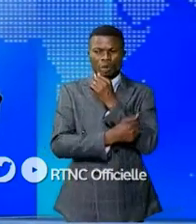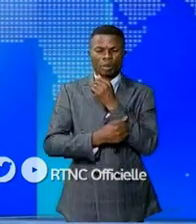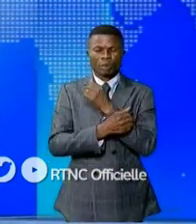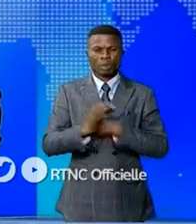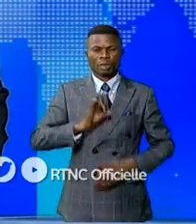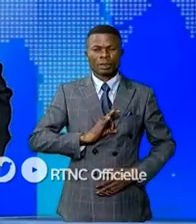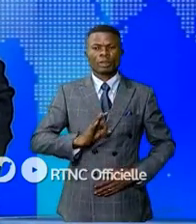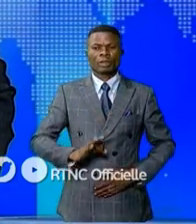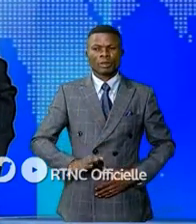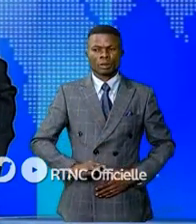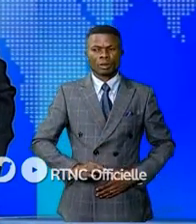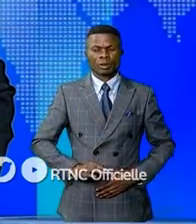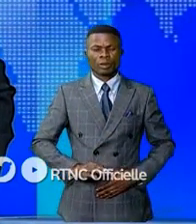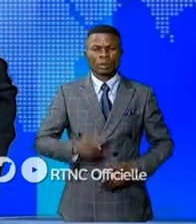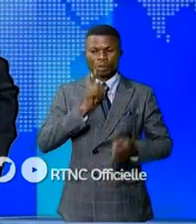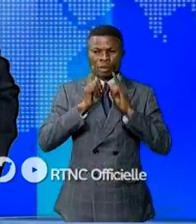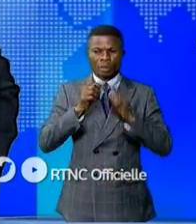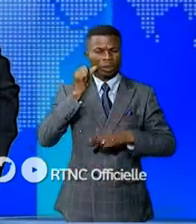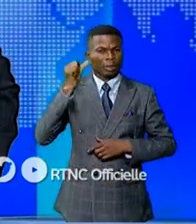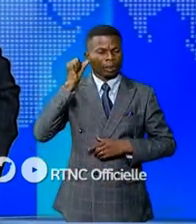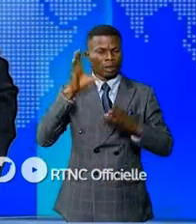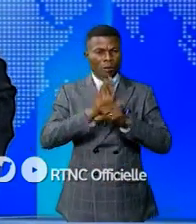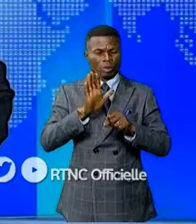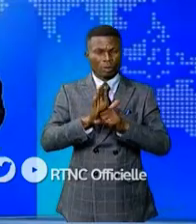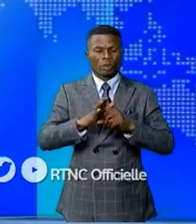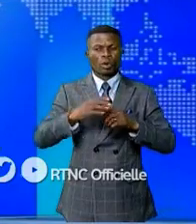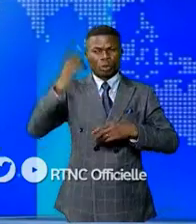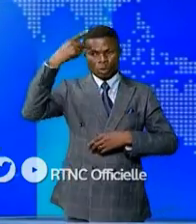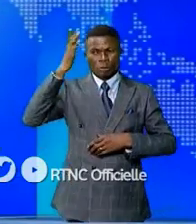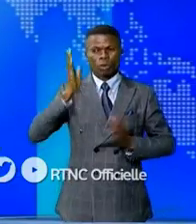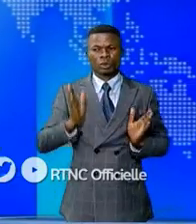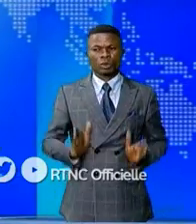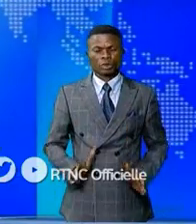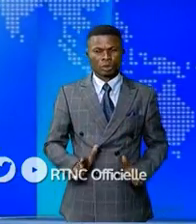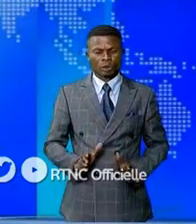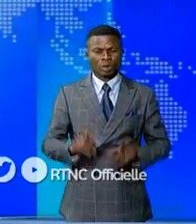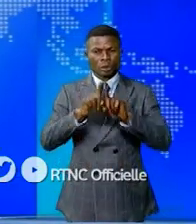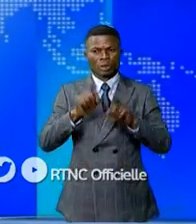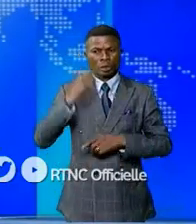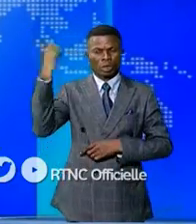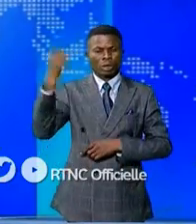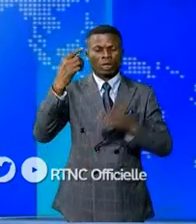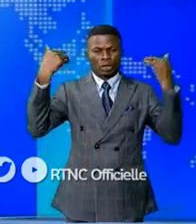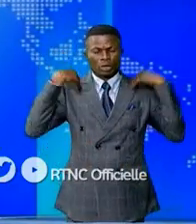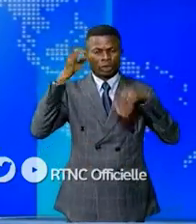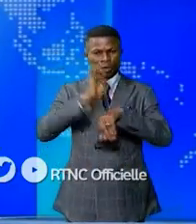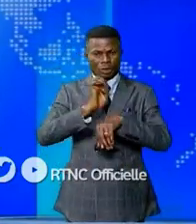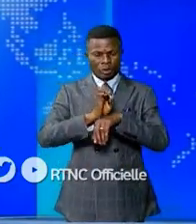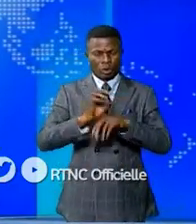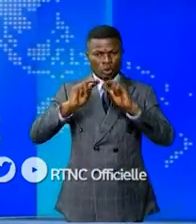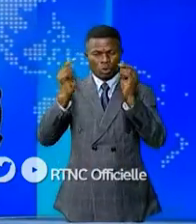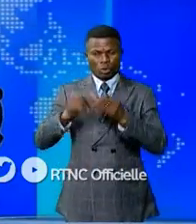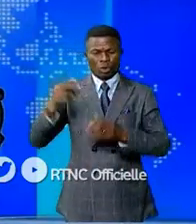Félix-Antoine Tshisekedi Tshilombo, a échangé hier avec plusieurs personnalités politiques et celles du monde ecclésiastique. Dans la foulée,